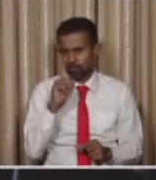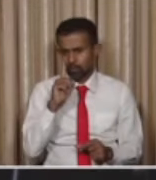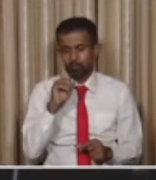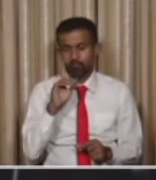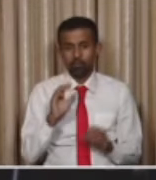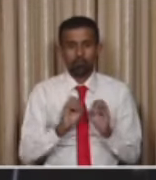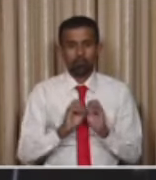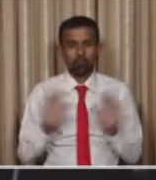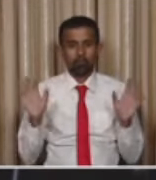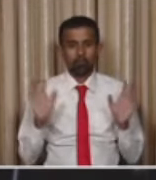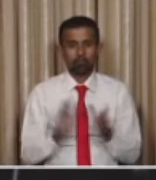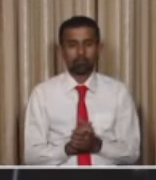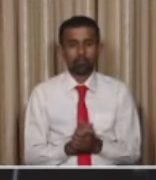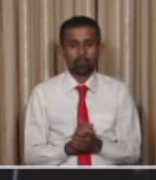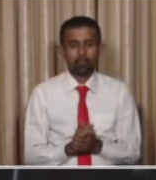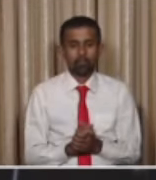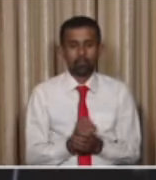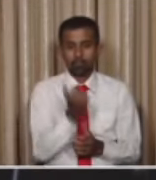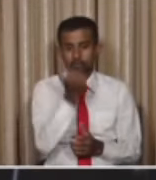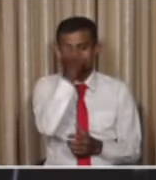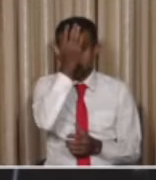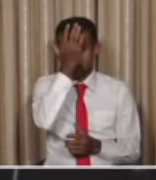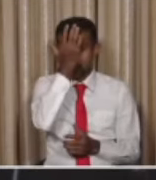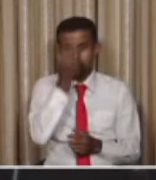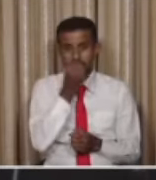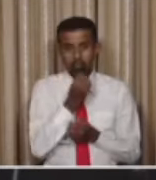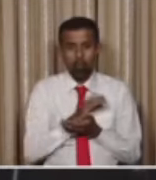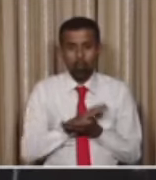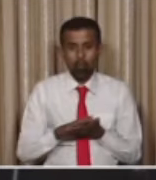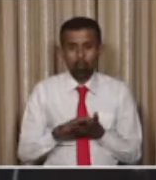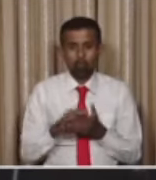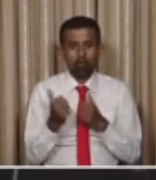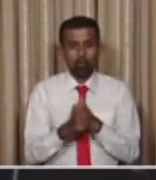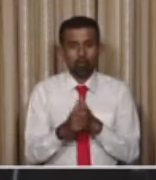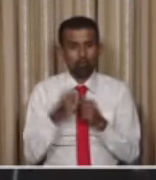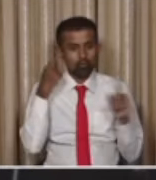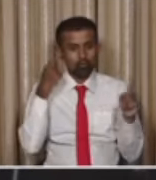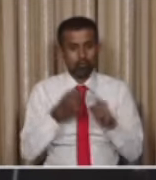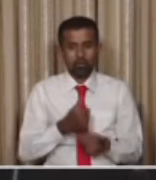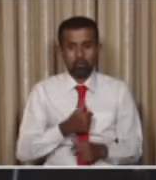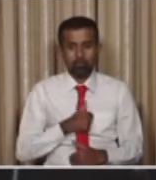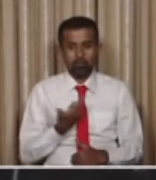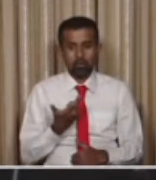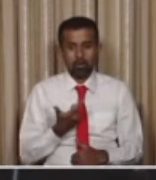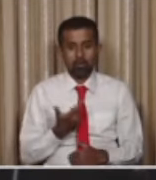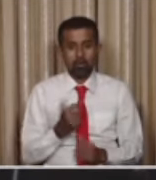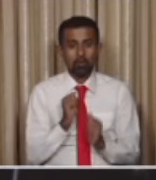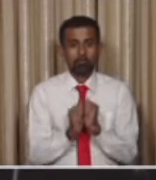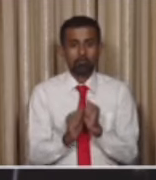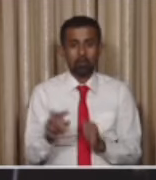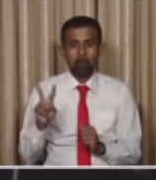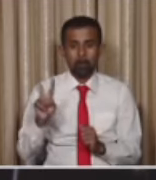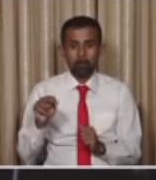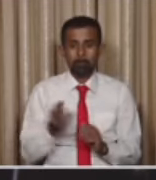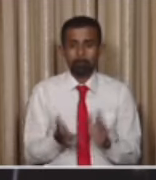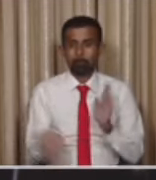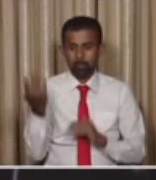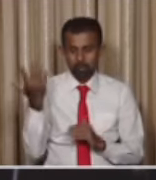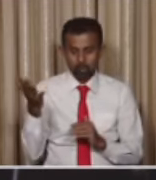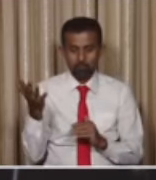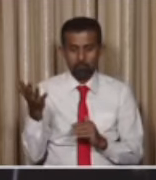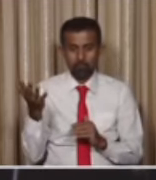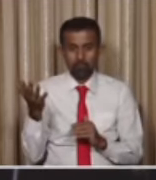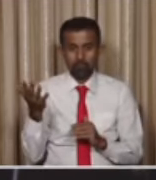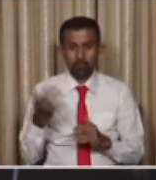මේක ප්‍රචාරය වෙලා තියෙන්නේ. ශ්‍රීපාද භූමියේ හෝටලයක් හැදීම සම්බන්ධයෙන් විරුද්ධත්වය පාලා බස් 20ක් මෙහෙන් ගියා ඒ විරුද්ධත්වයට. නමුත්